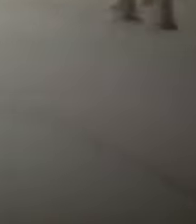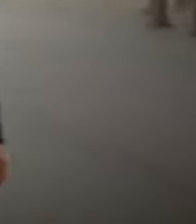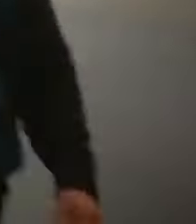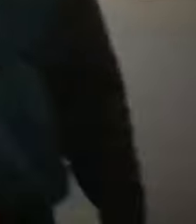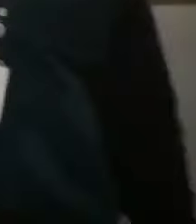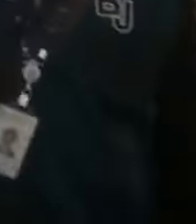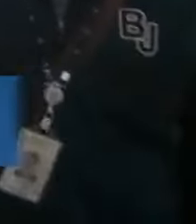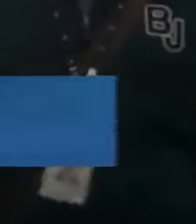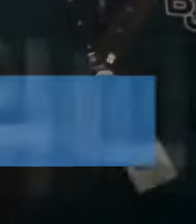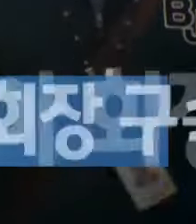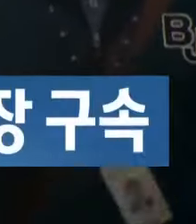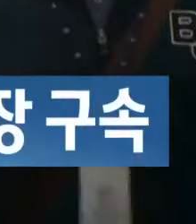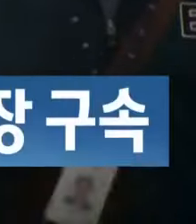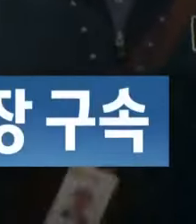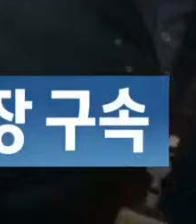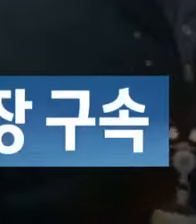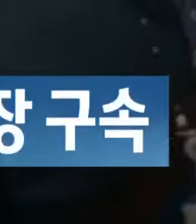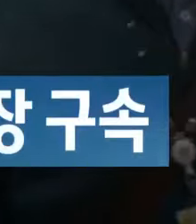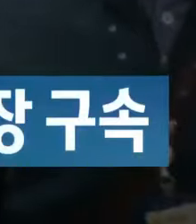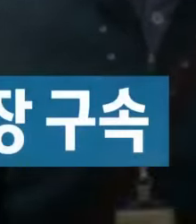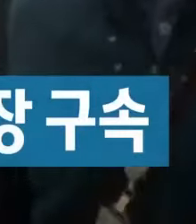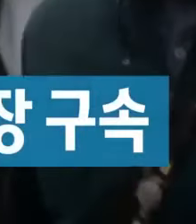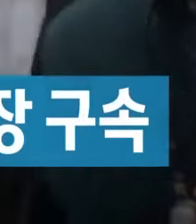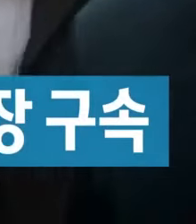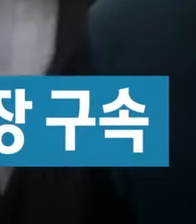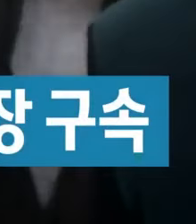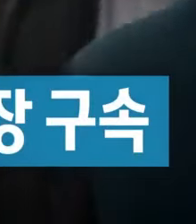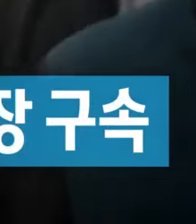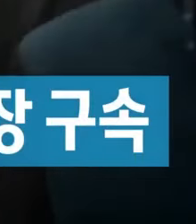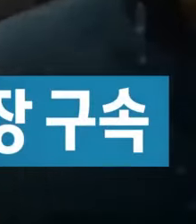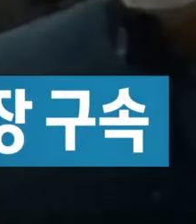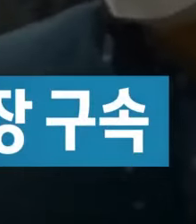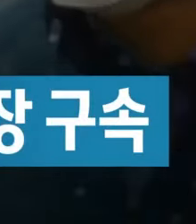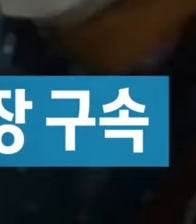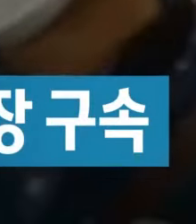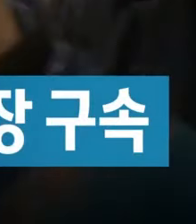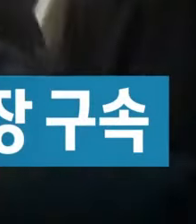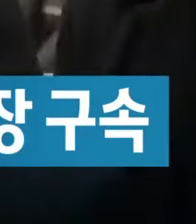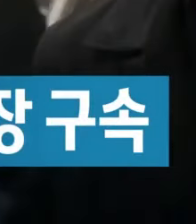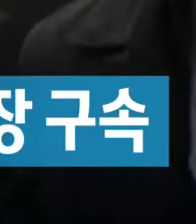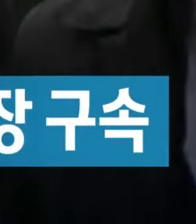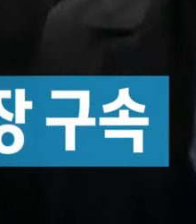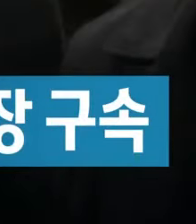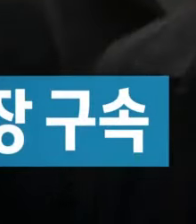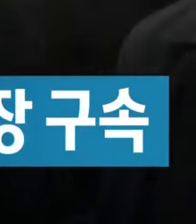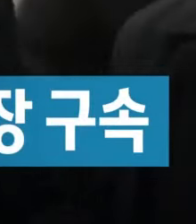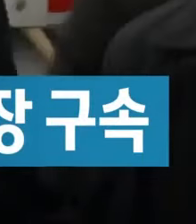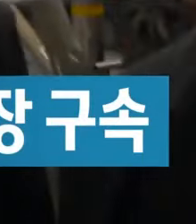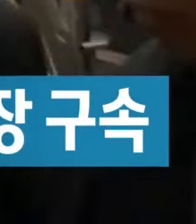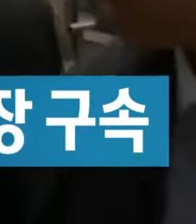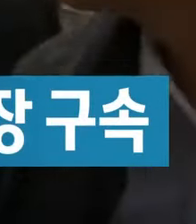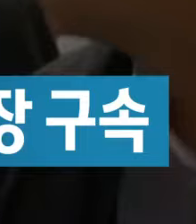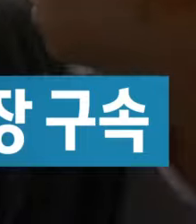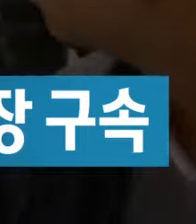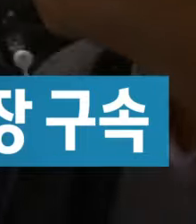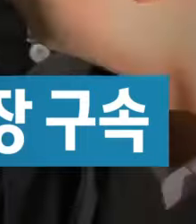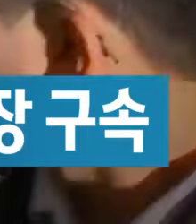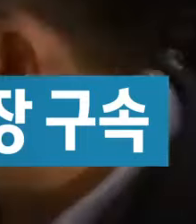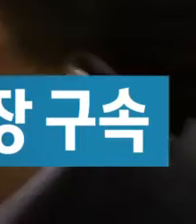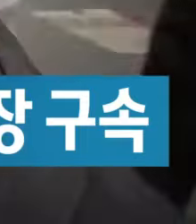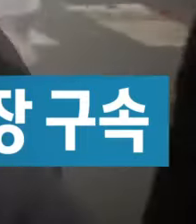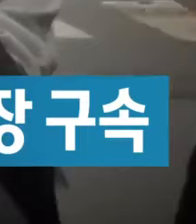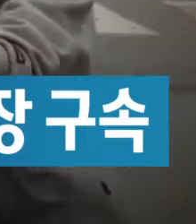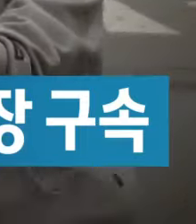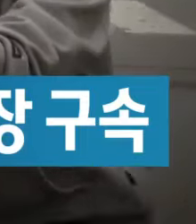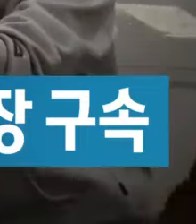600명 넘는 직원들의 임금을 300억 원 이상 체불한 혐의를 받는 박영우 대유위니아그룹 회장이 구속됐습니다.